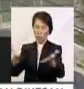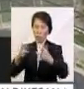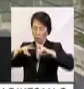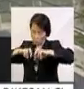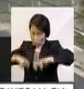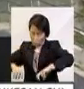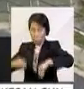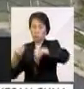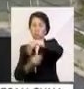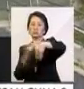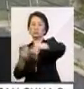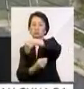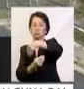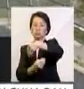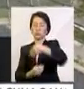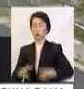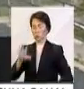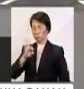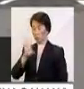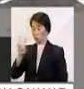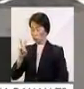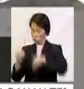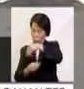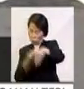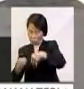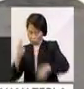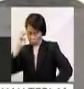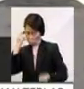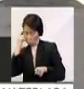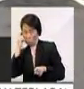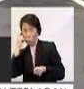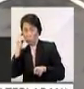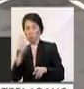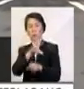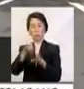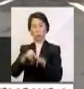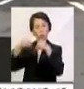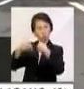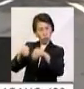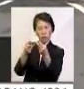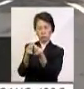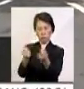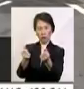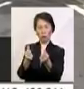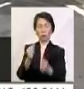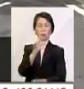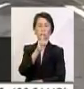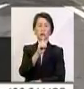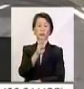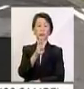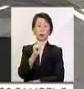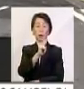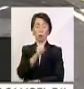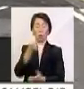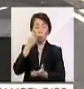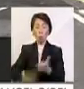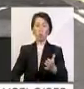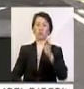siasatan transaksi. Sebanyak 97 transaksi meragukan membabitkan penjualan tanah milik DBKL bernilai